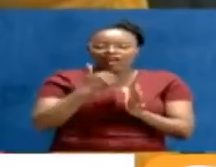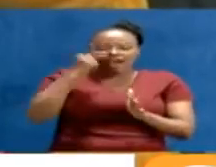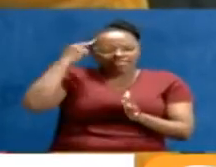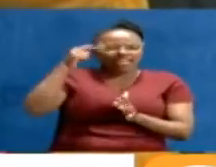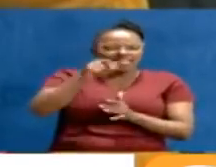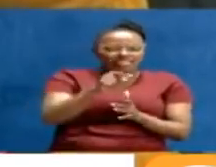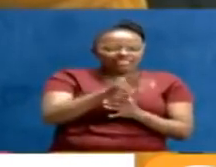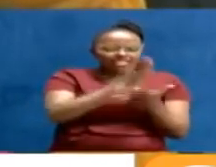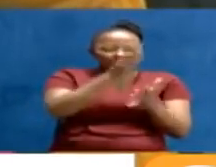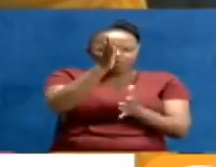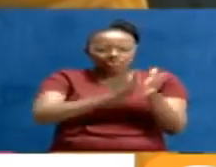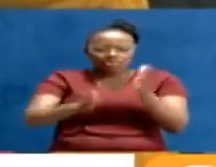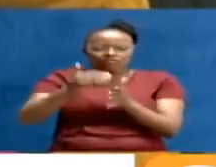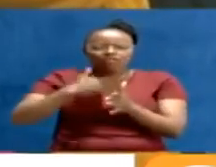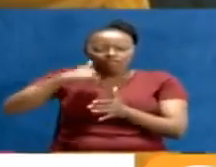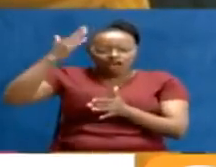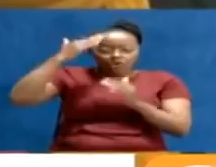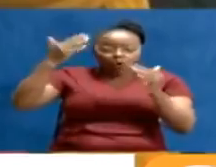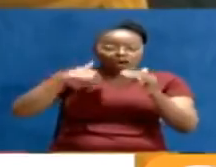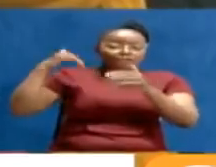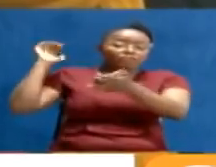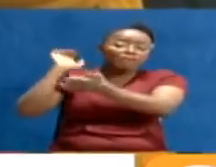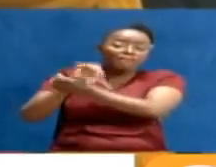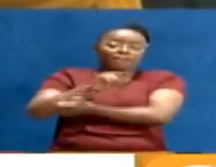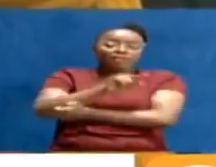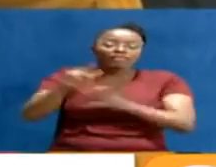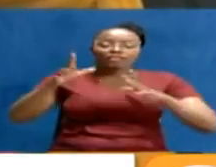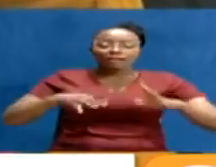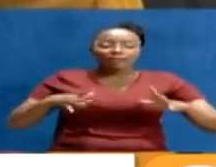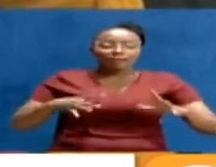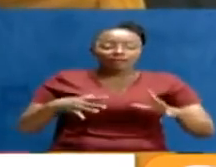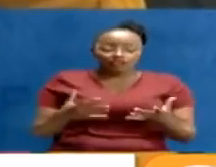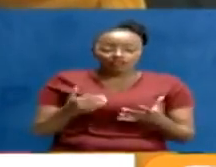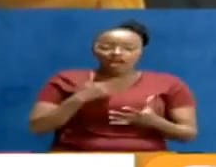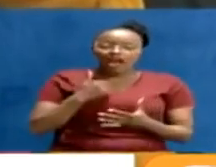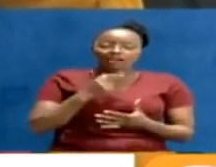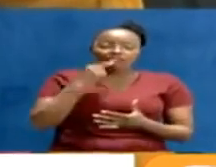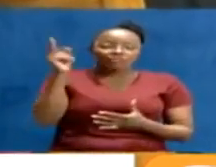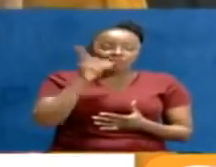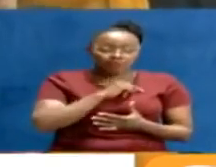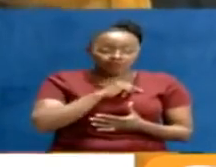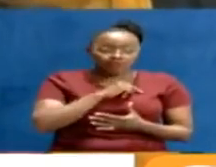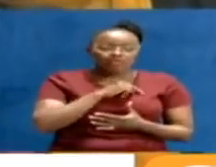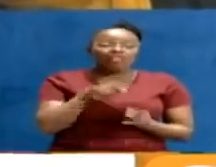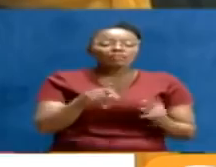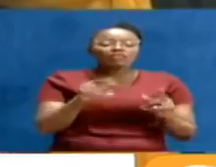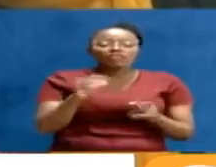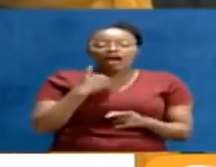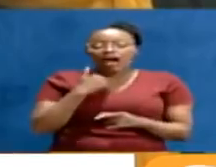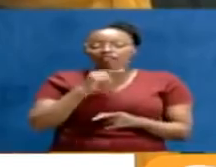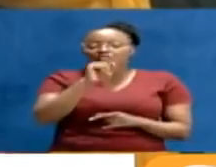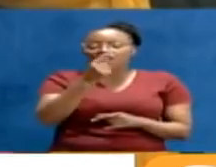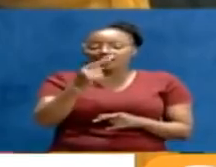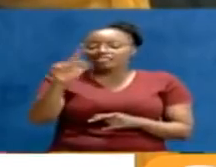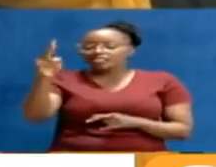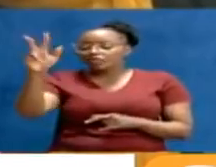imepangwa ni kwamba ilikuwa inajua kwa itakwenda kushika hawa watu, ilikuwa ishaseme ishajiambia kwa tutakwenda nyumba ya kwanza, ya pili